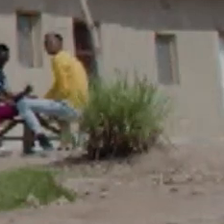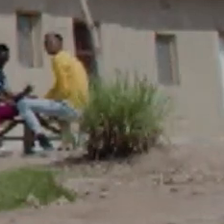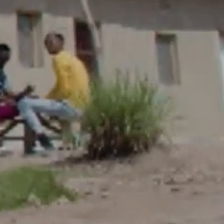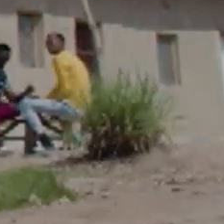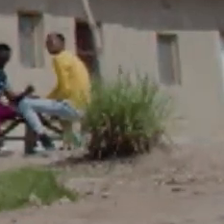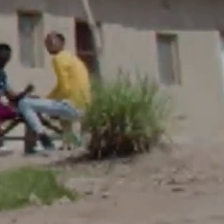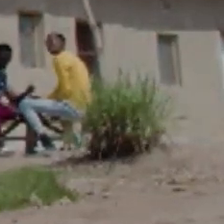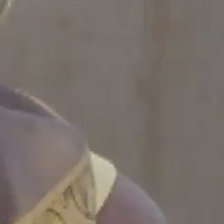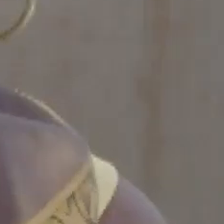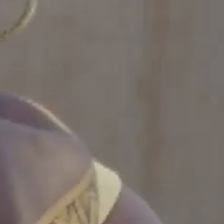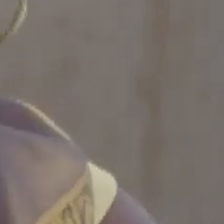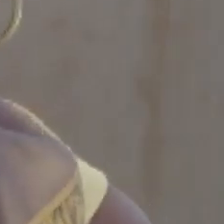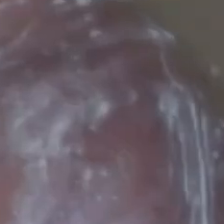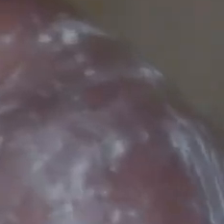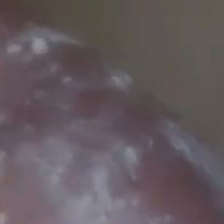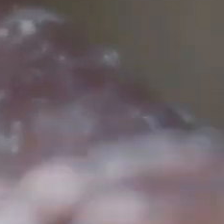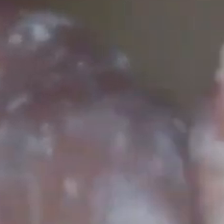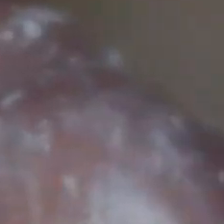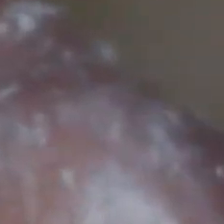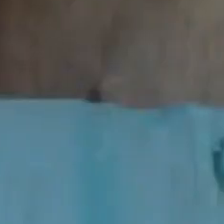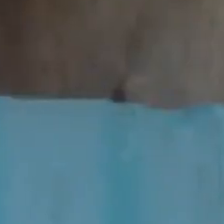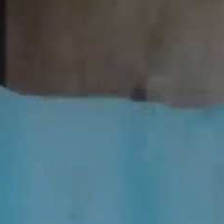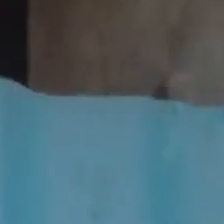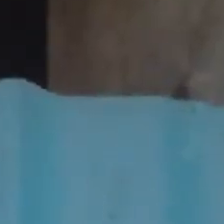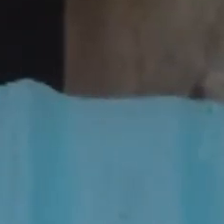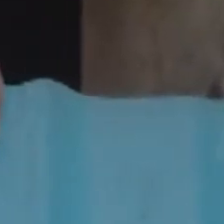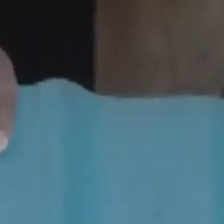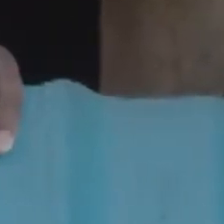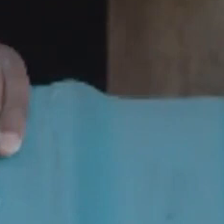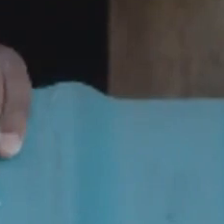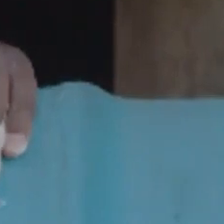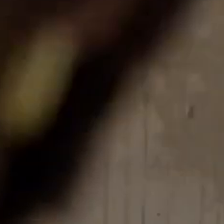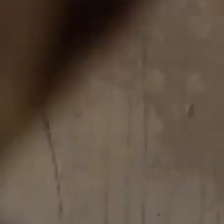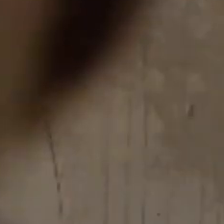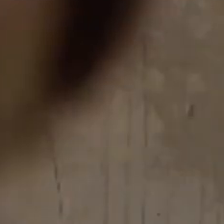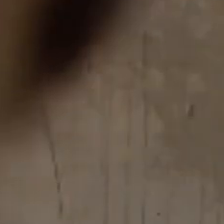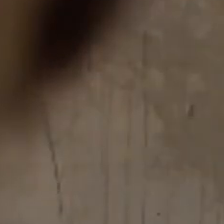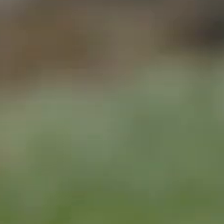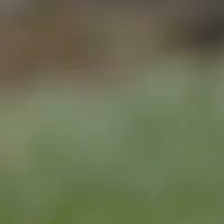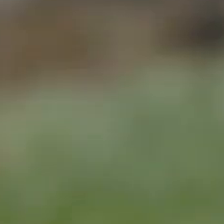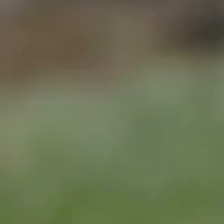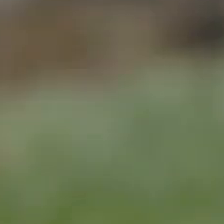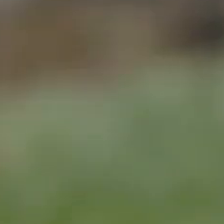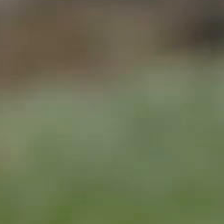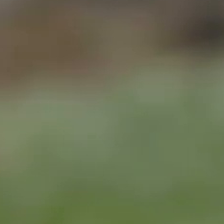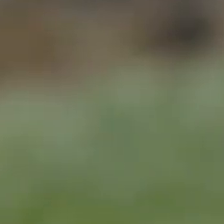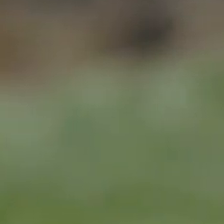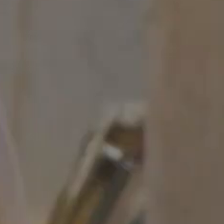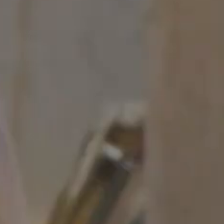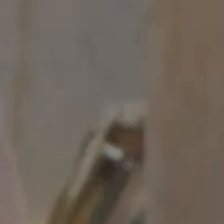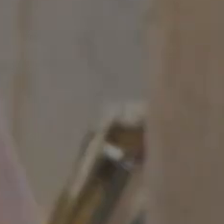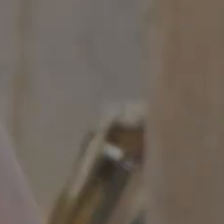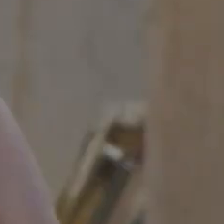Mushuti wawe Frank ari gutereta akarumuna kanje. Uzi ko adafite umwana umwe gusa? Uzi ko atari babiri? Uzi ko atari batatu